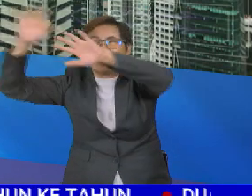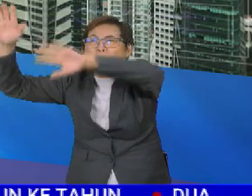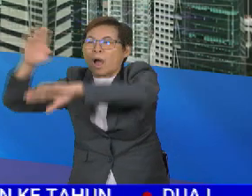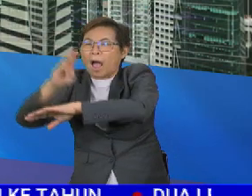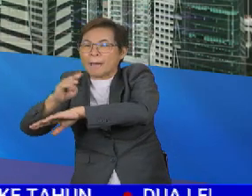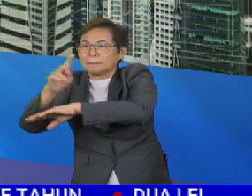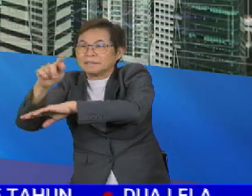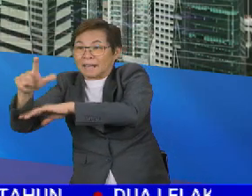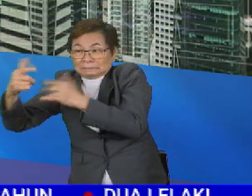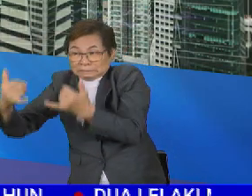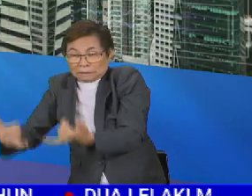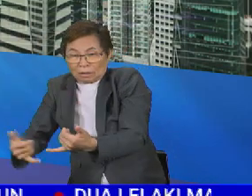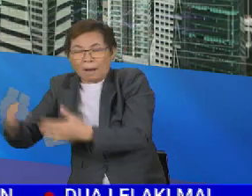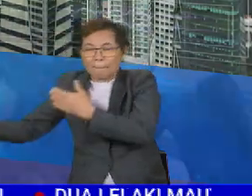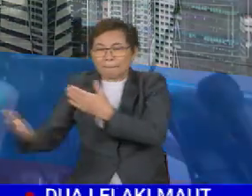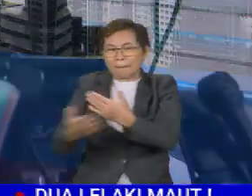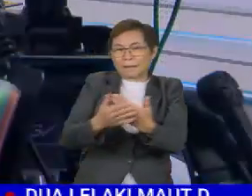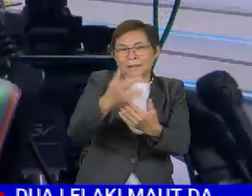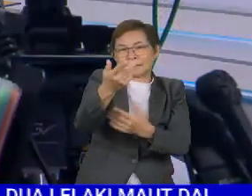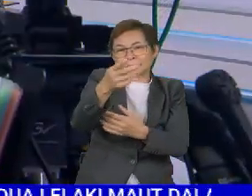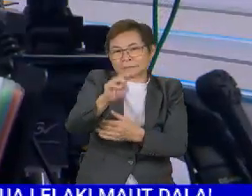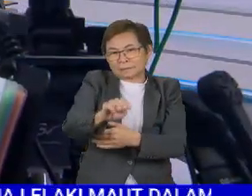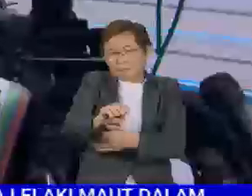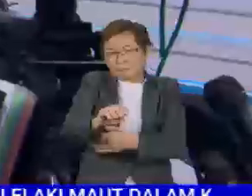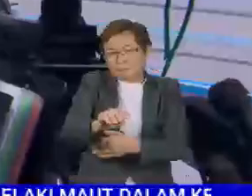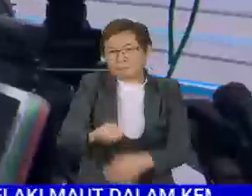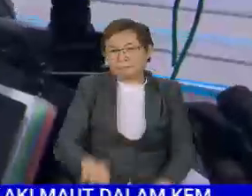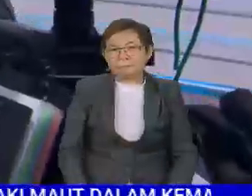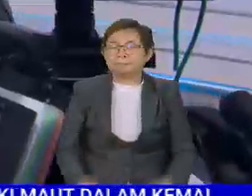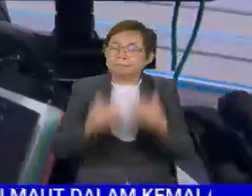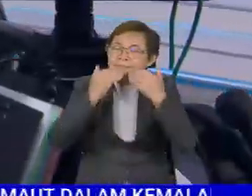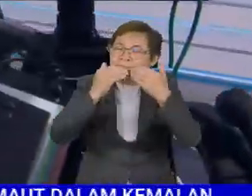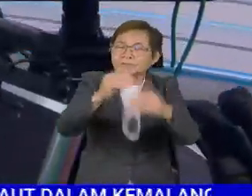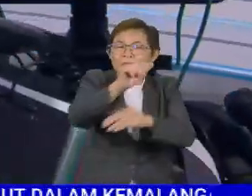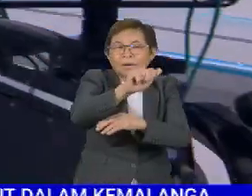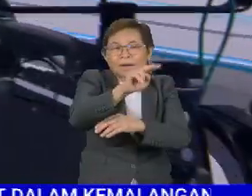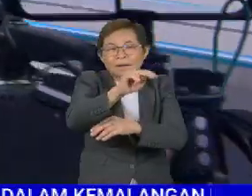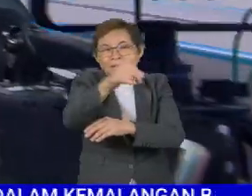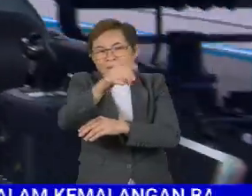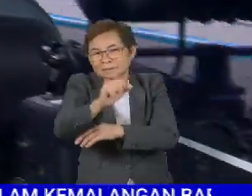timur laut ketika ini. Kembali ke Angkasa Puri. Terima kasih, Anas.